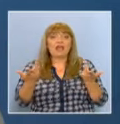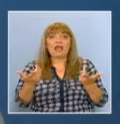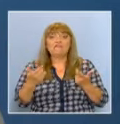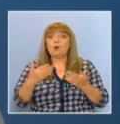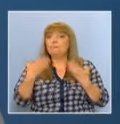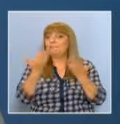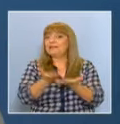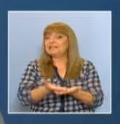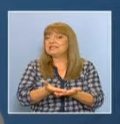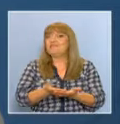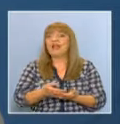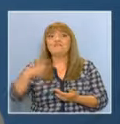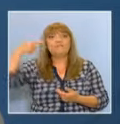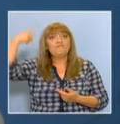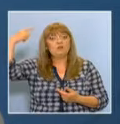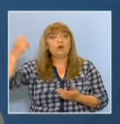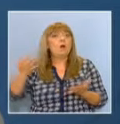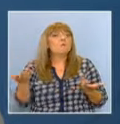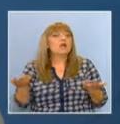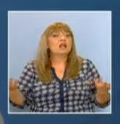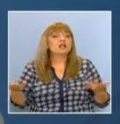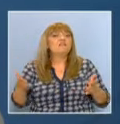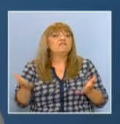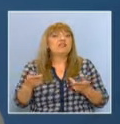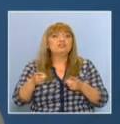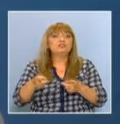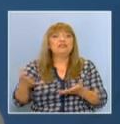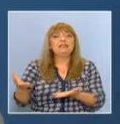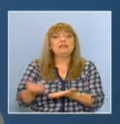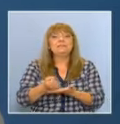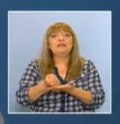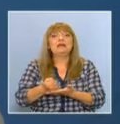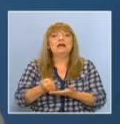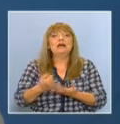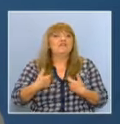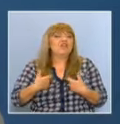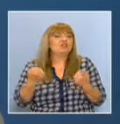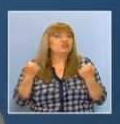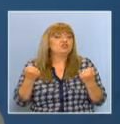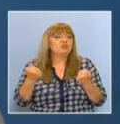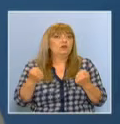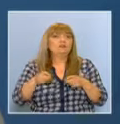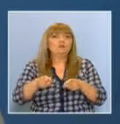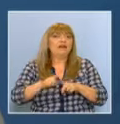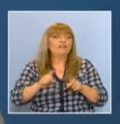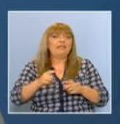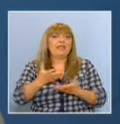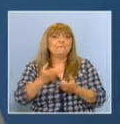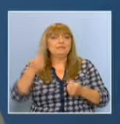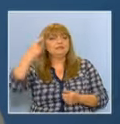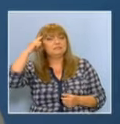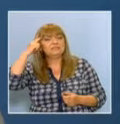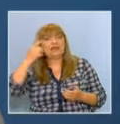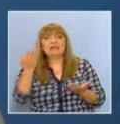самата философия, по какъв начин тя намира приложение в нашия живот, защо е толкова важна, защо това не е една безмислена наука в днешно